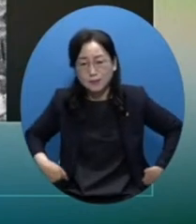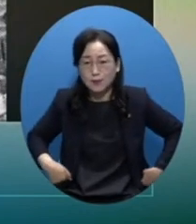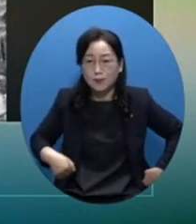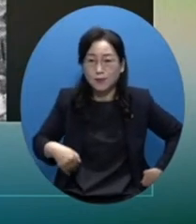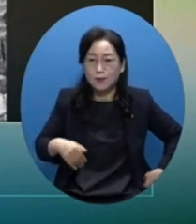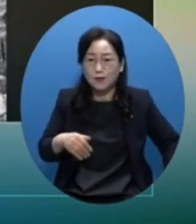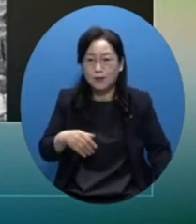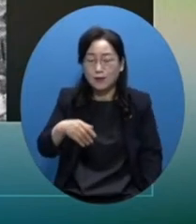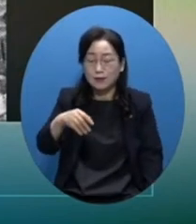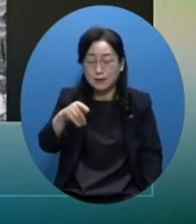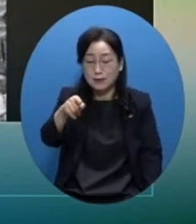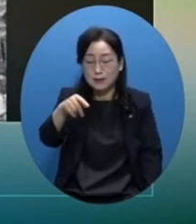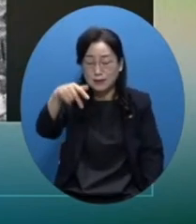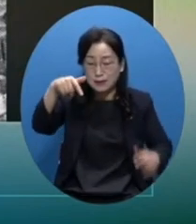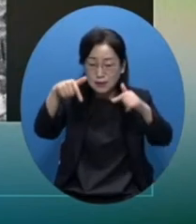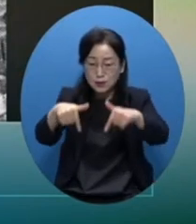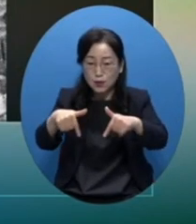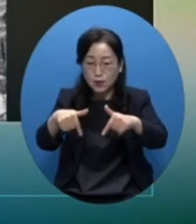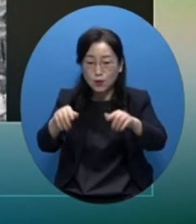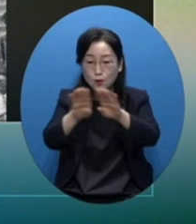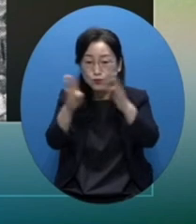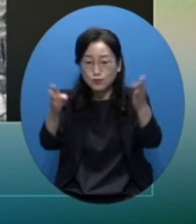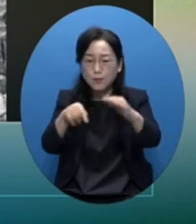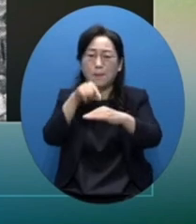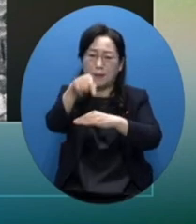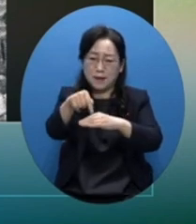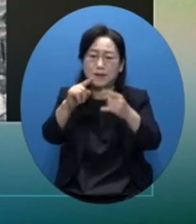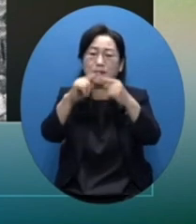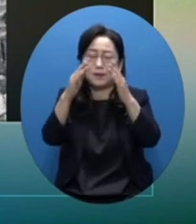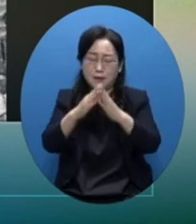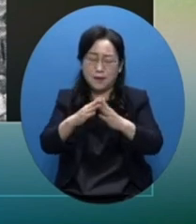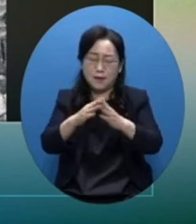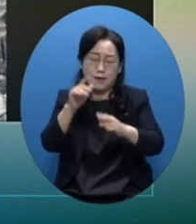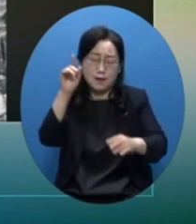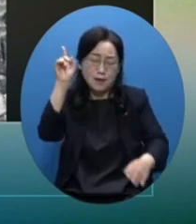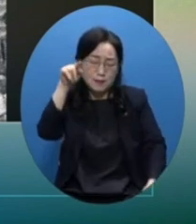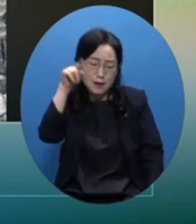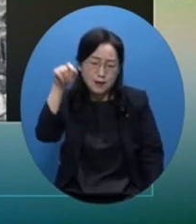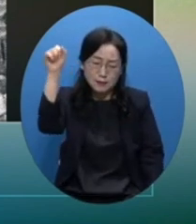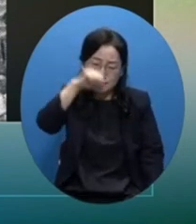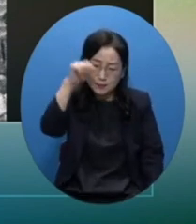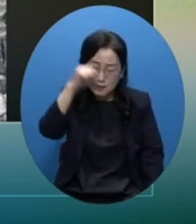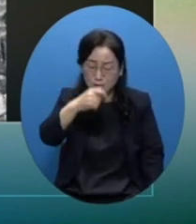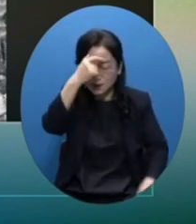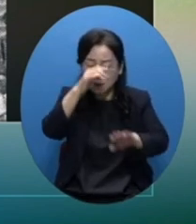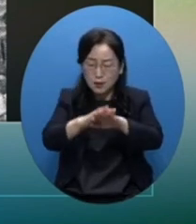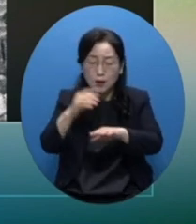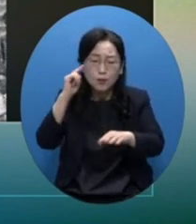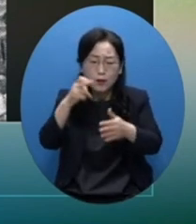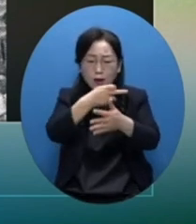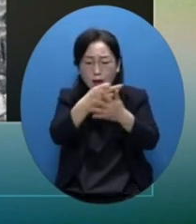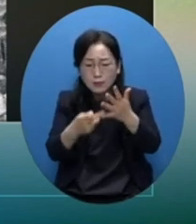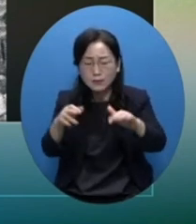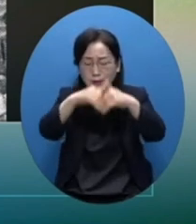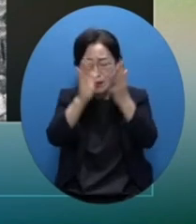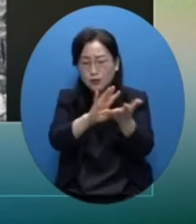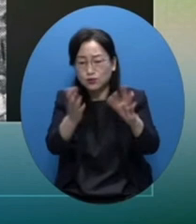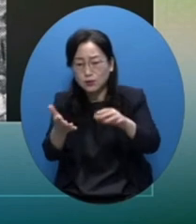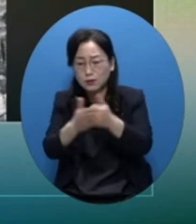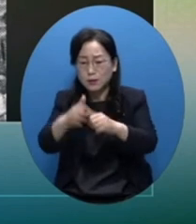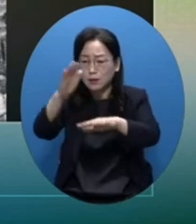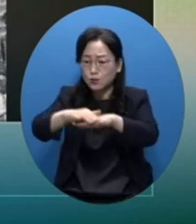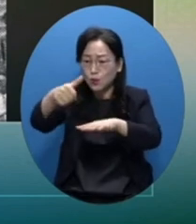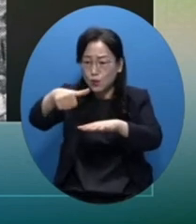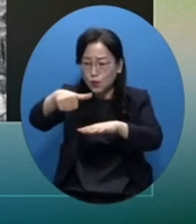장로 이므로 그래서 계셨는데 매일 새벽기도를 들으시면서 아들 다섯을 다 이렇기 때문에 눈 무르기 도록 손녀딸을